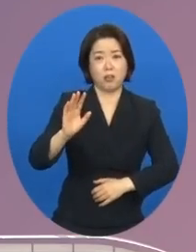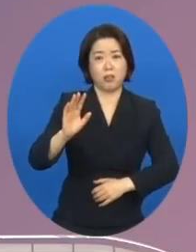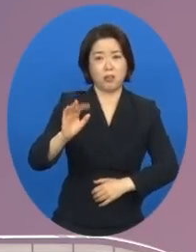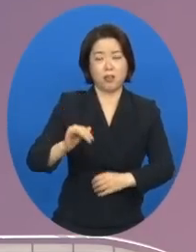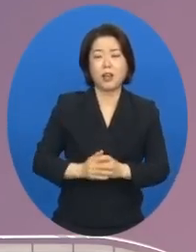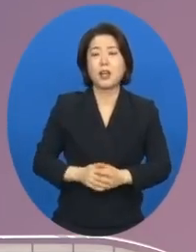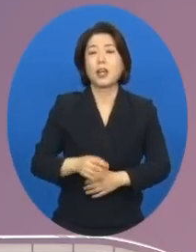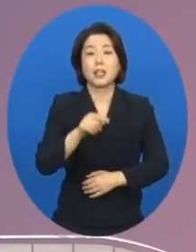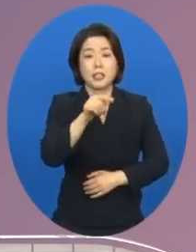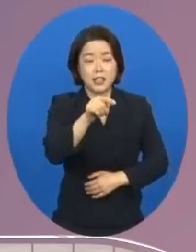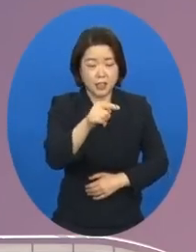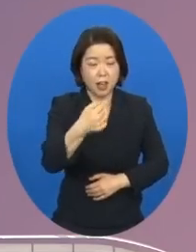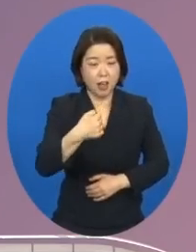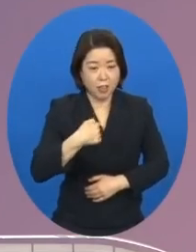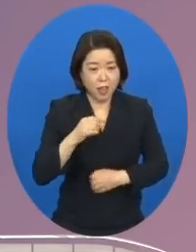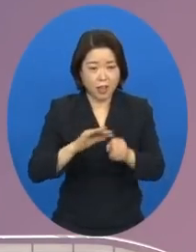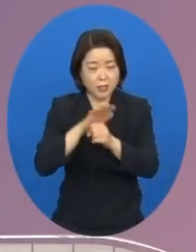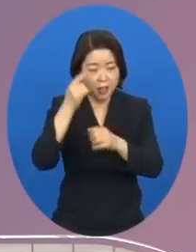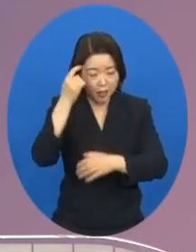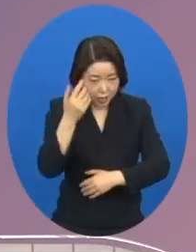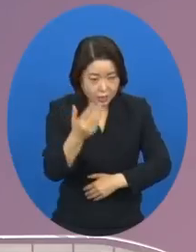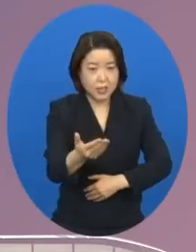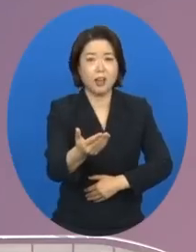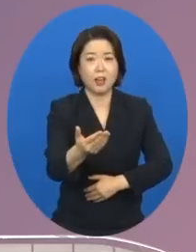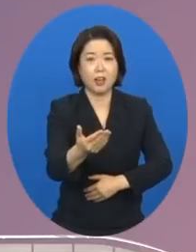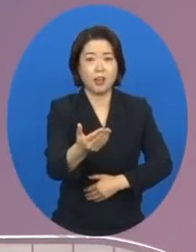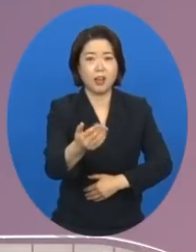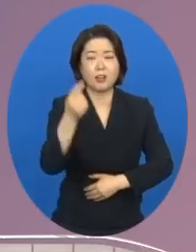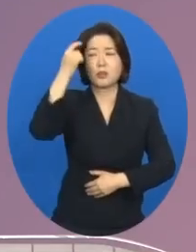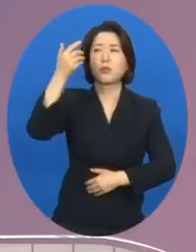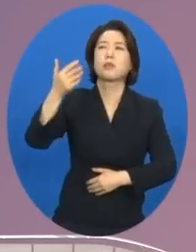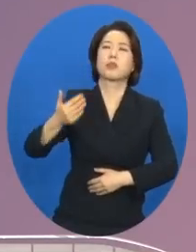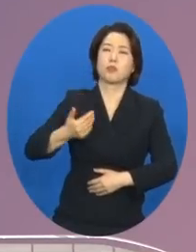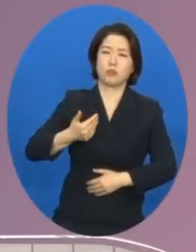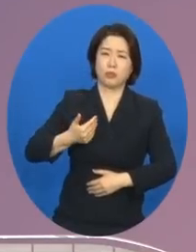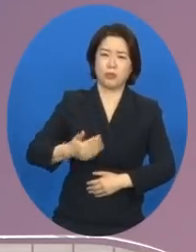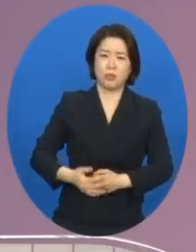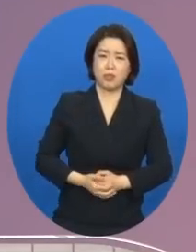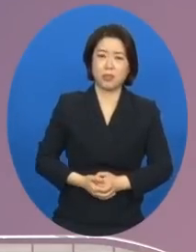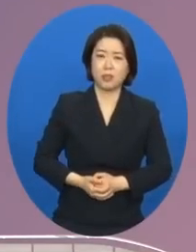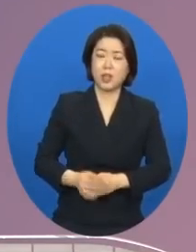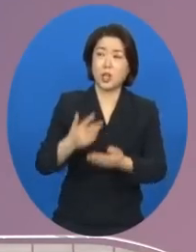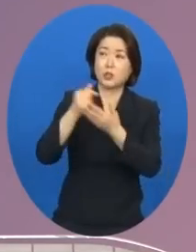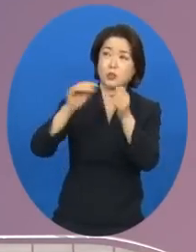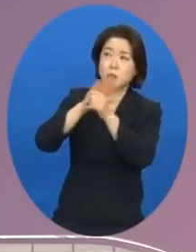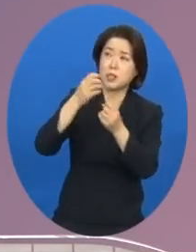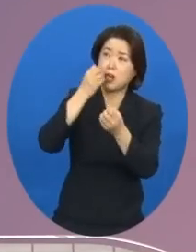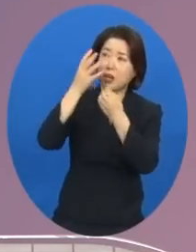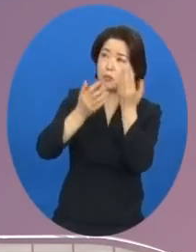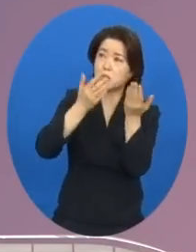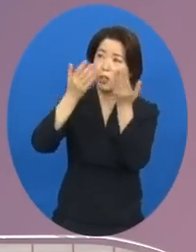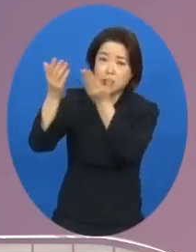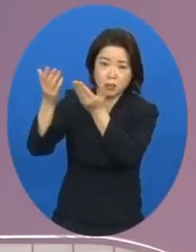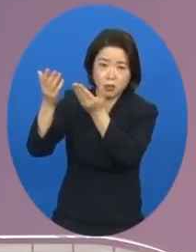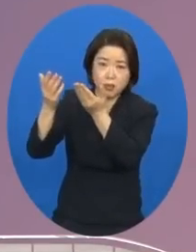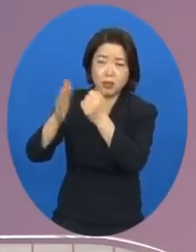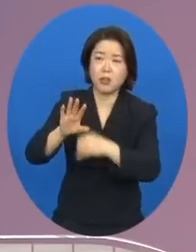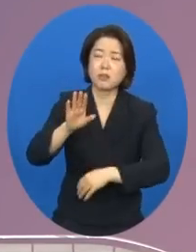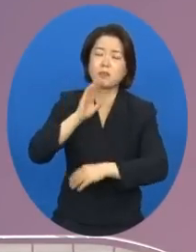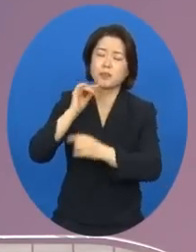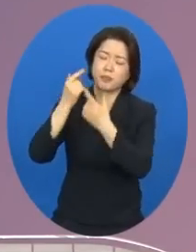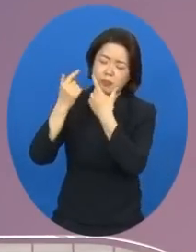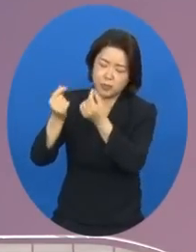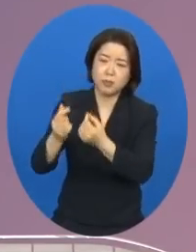내가 나를 사랑하느냐, 그렇게 물으셨어요. 주님을 사랑합니다라는 고백은 당연한